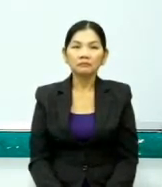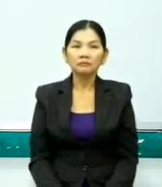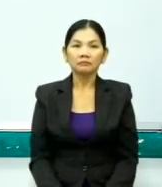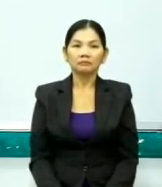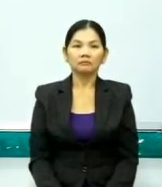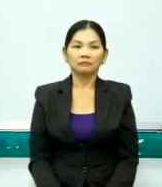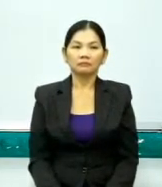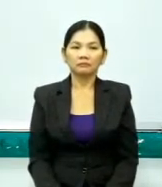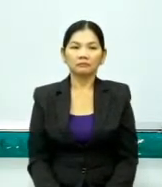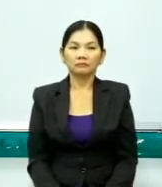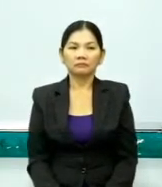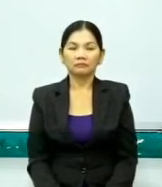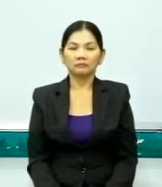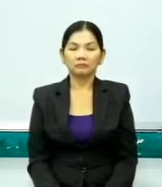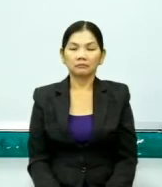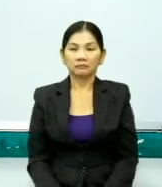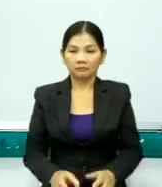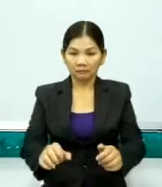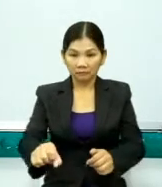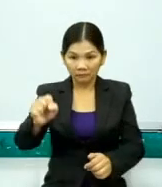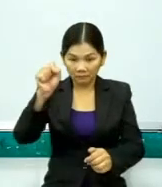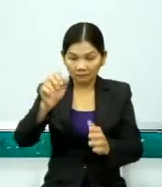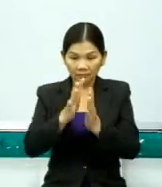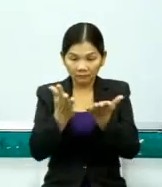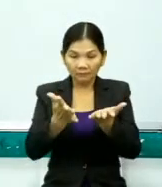chà con lực sơ phơ sơ xe là bọc cồn